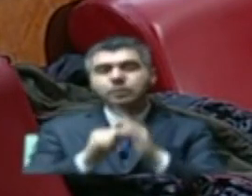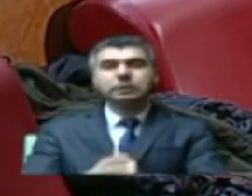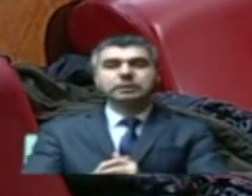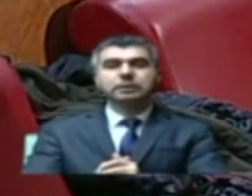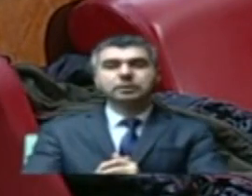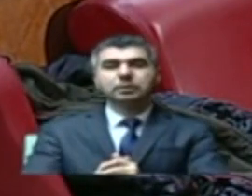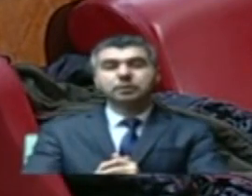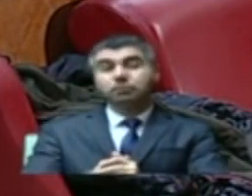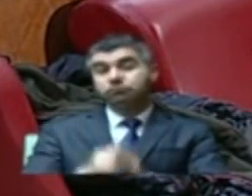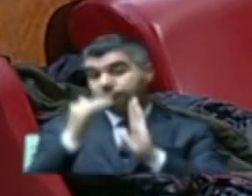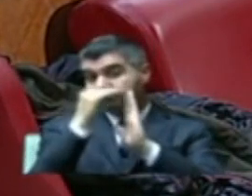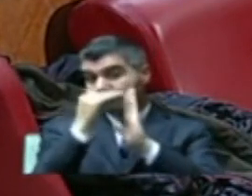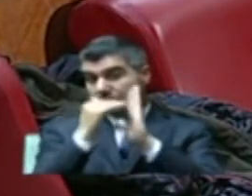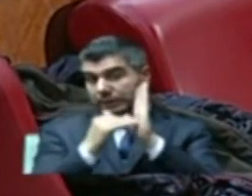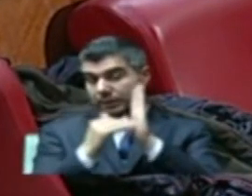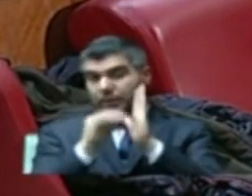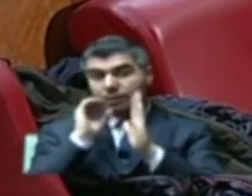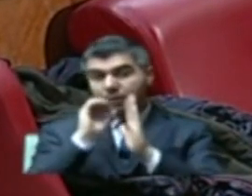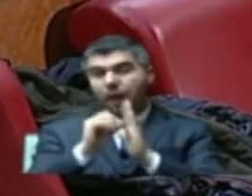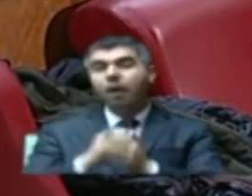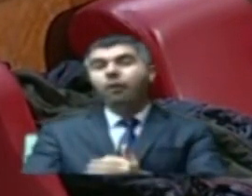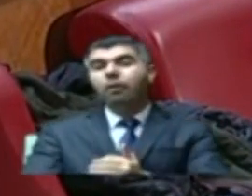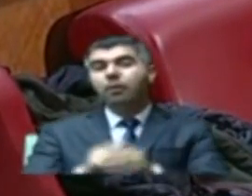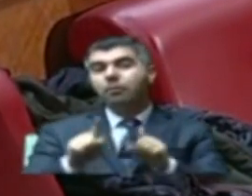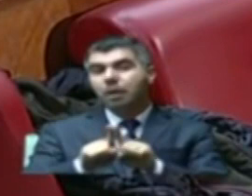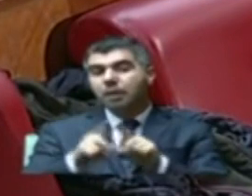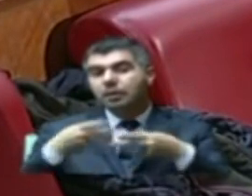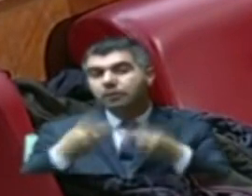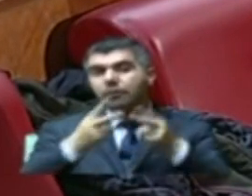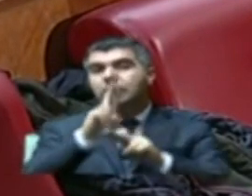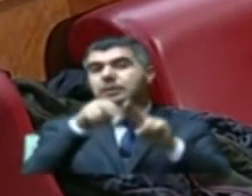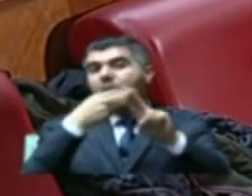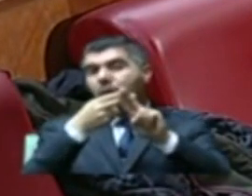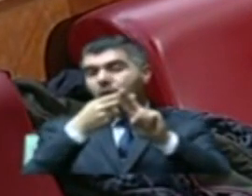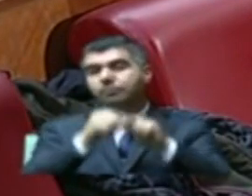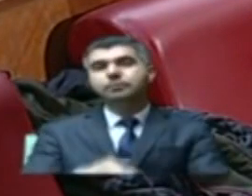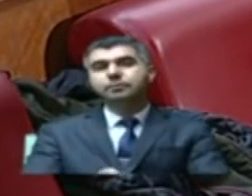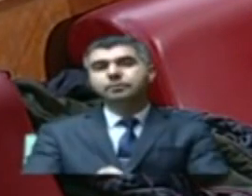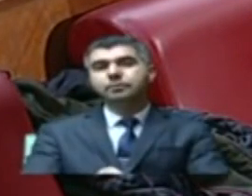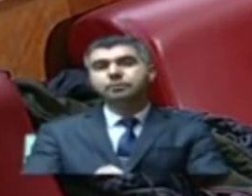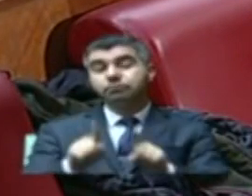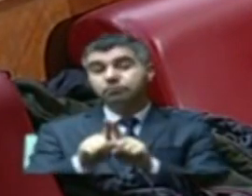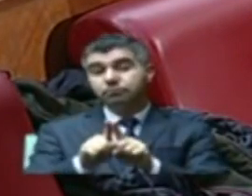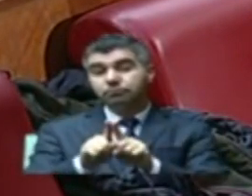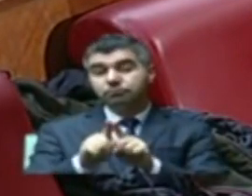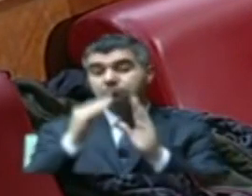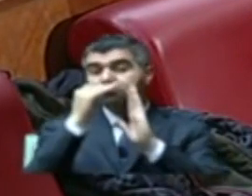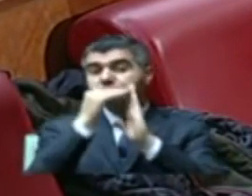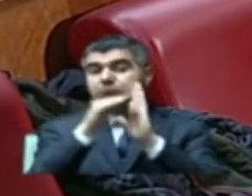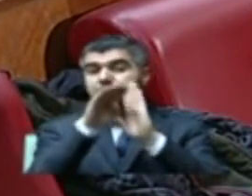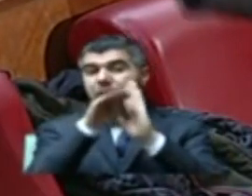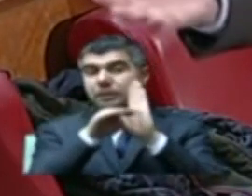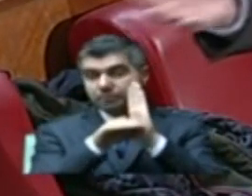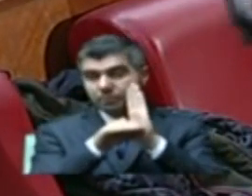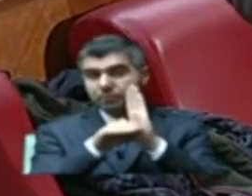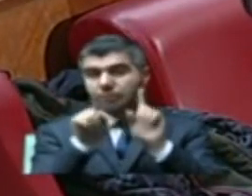بأن التركيبة، وهذا لابد كمدخل الجواب على السؤال ديالكم، التركيبة ديال المجلس الأعلى للوظيفة العمومية هي أنها